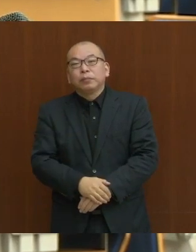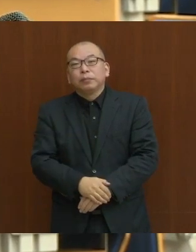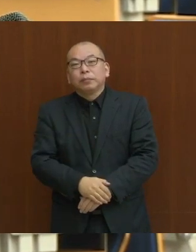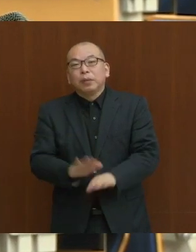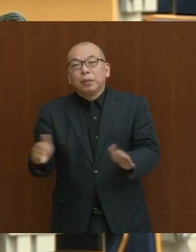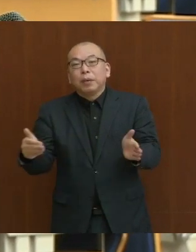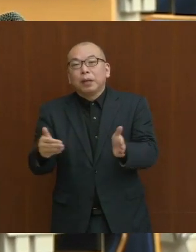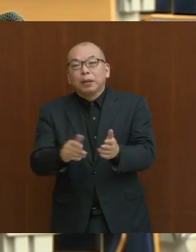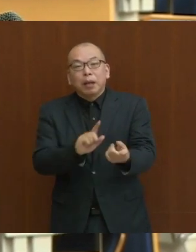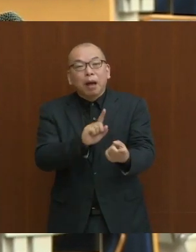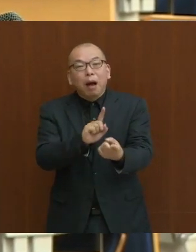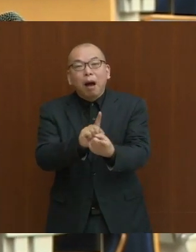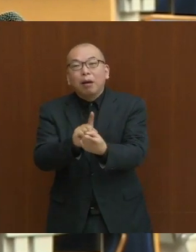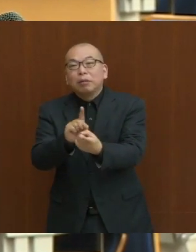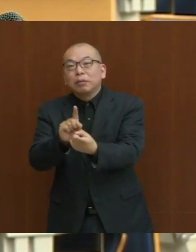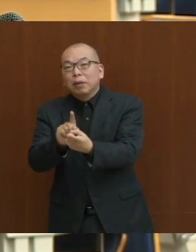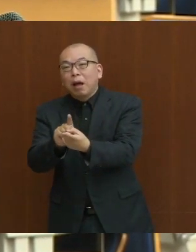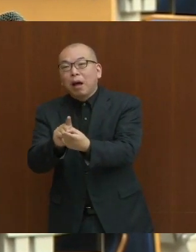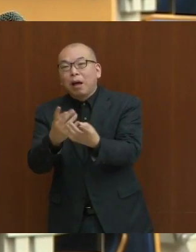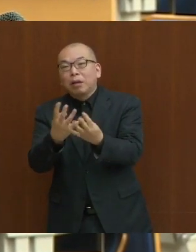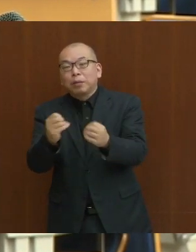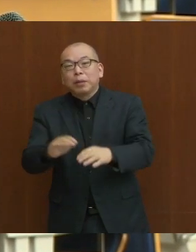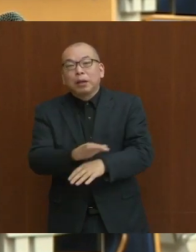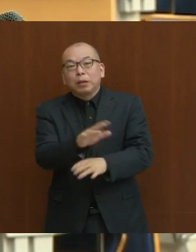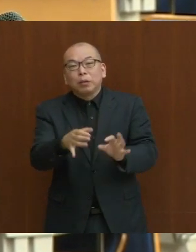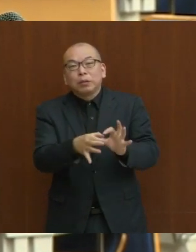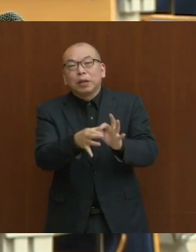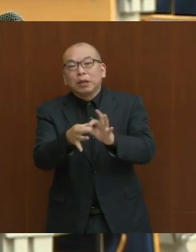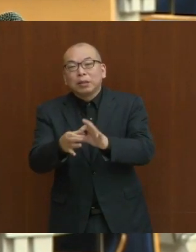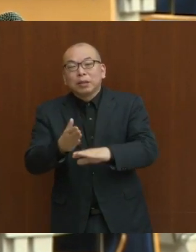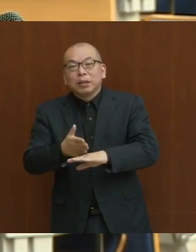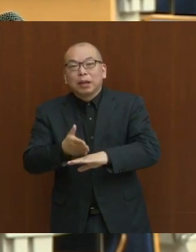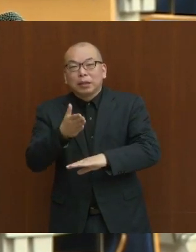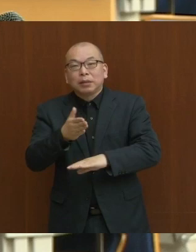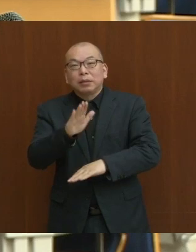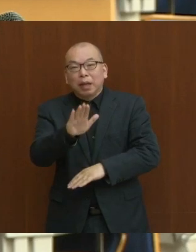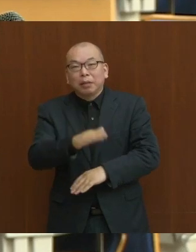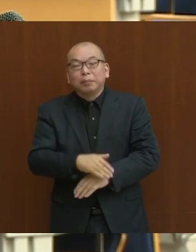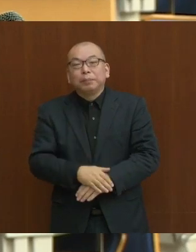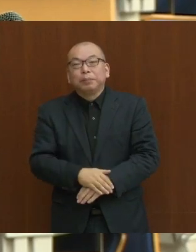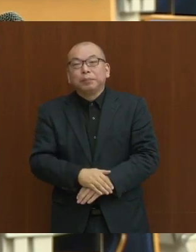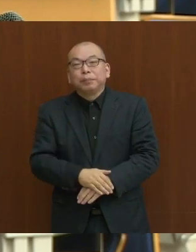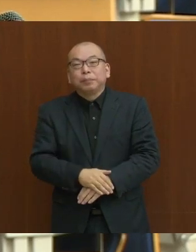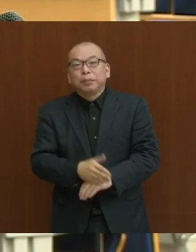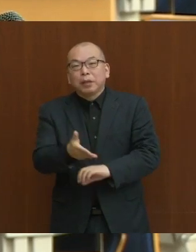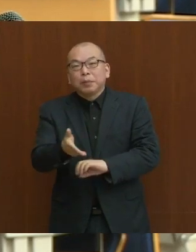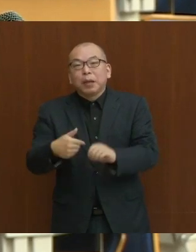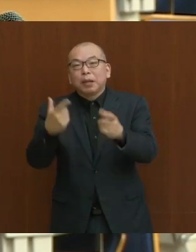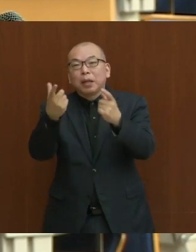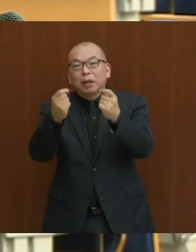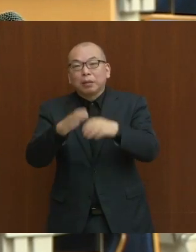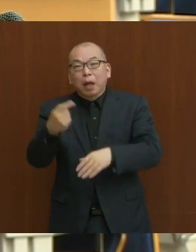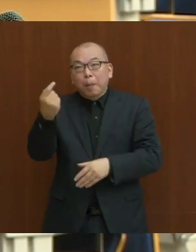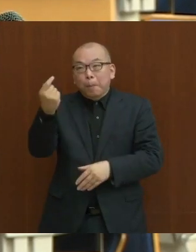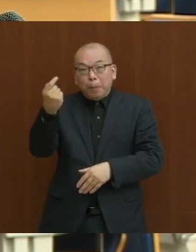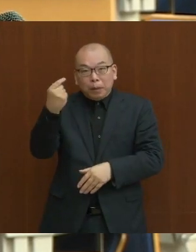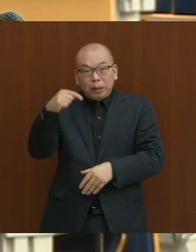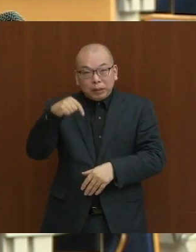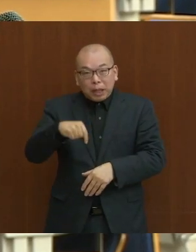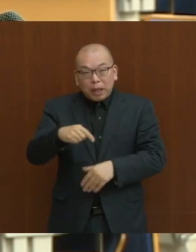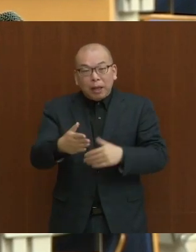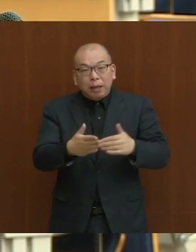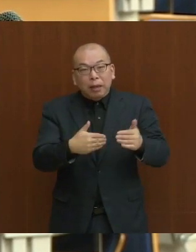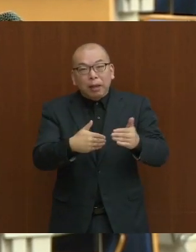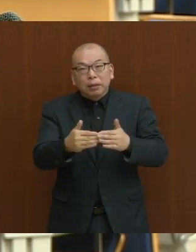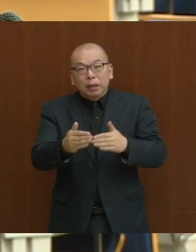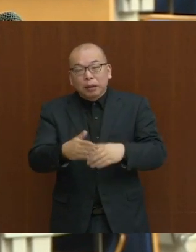これまでに出会った多くの人々とのつながりに感謝するとともに、この島根大学で学び、経験